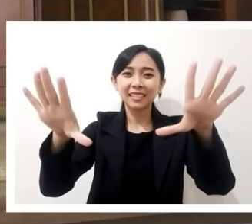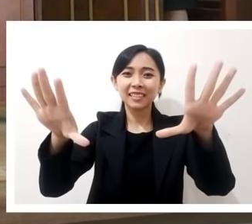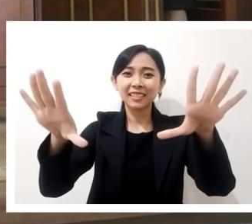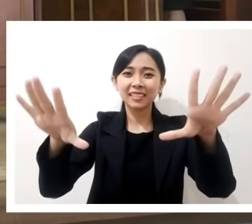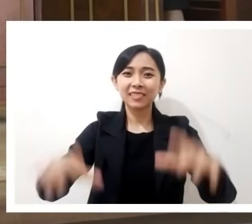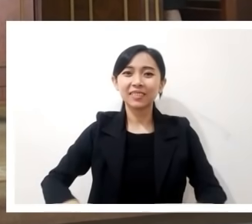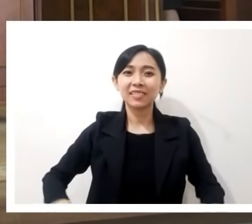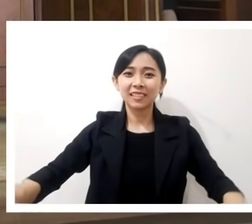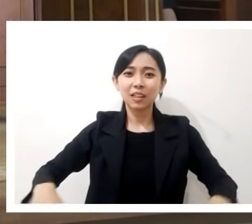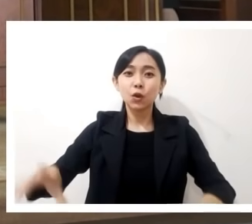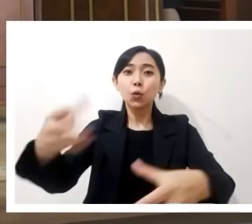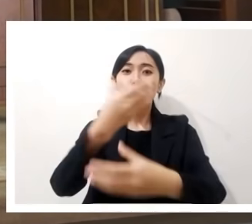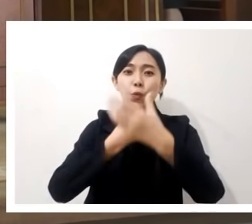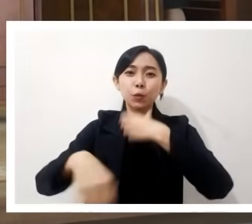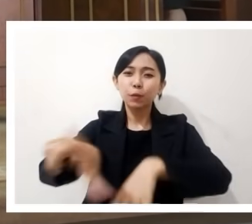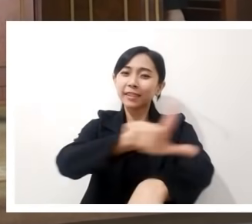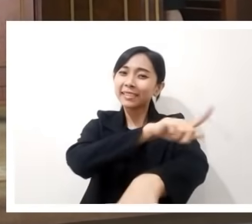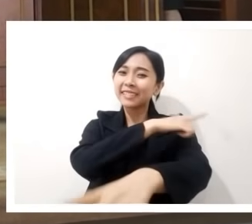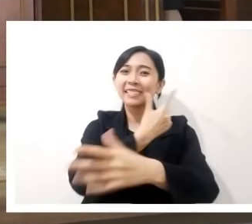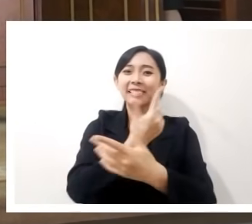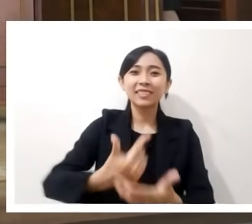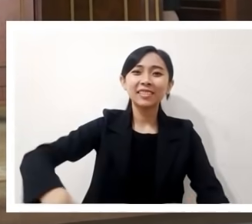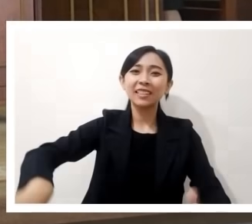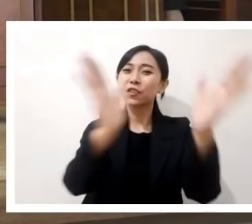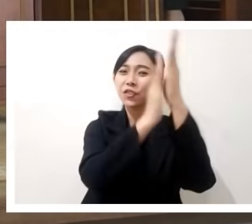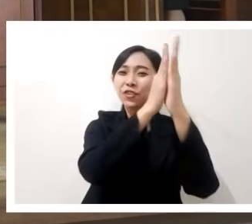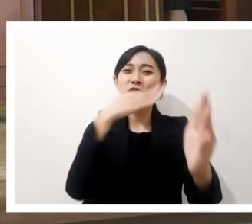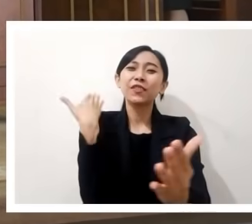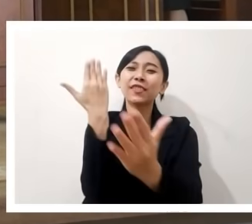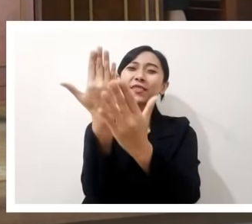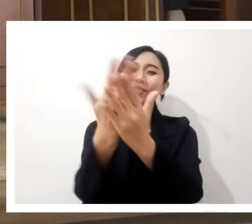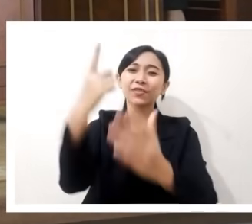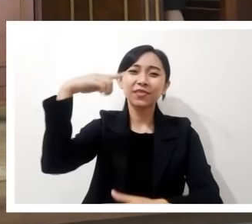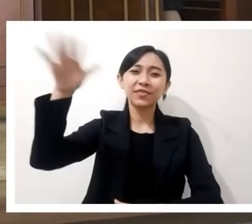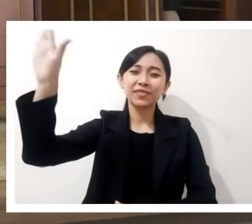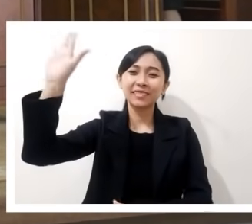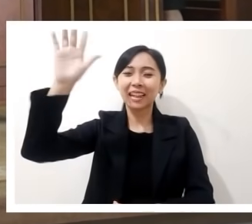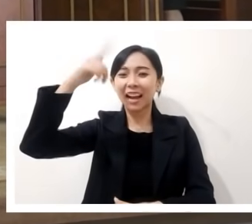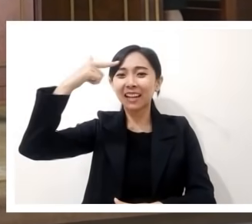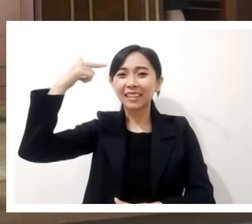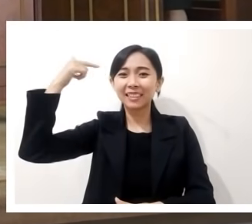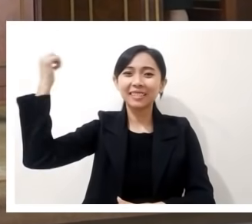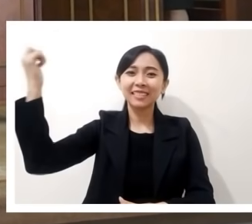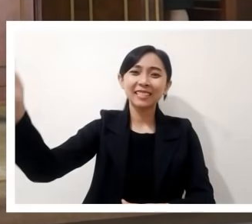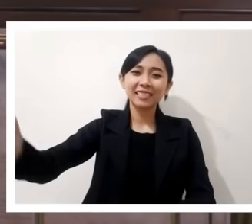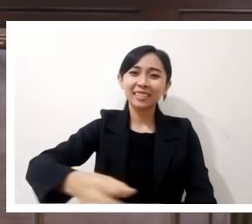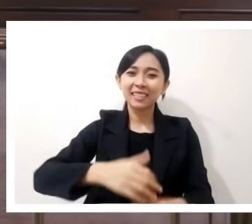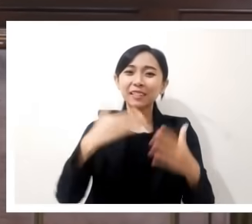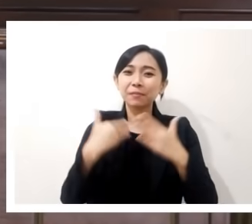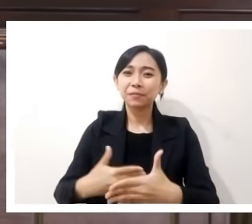Umur panjang diberikan, puji syukur bagimu atas